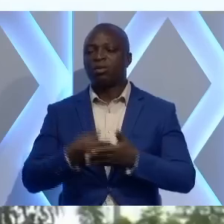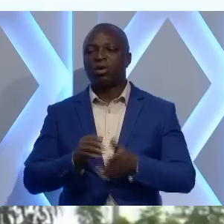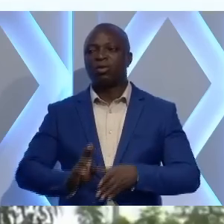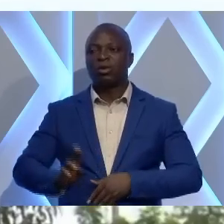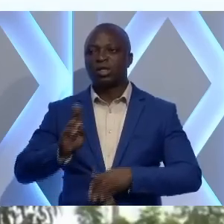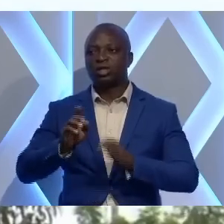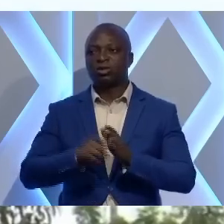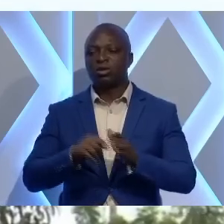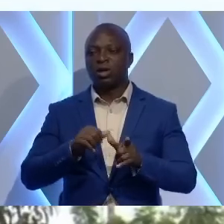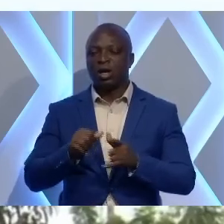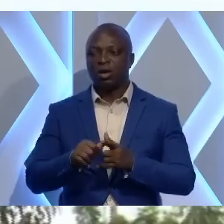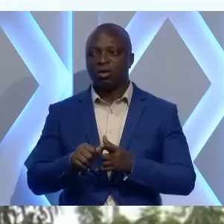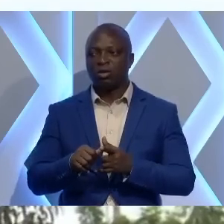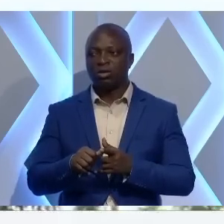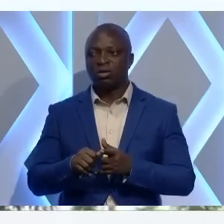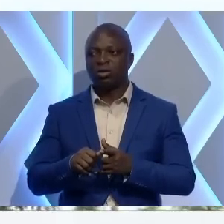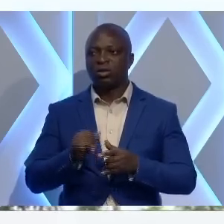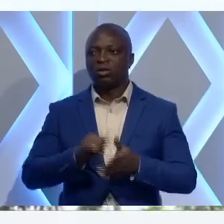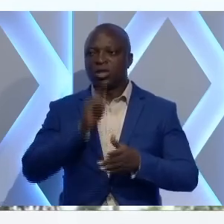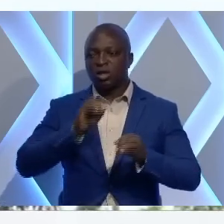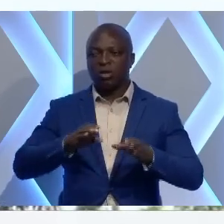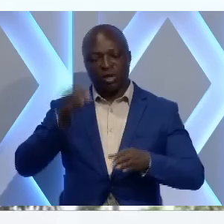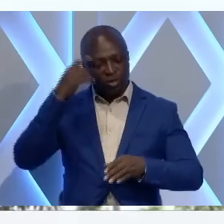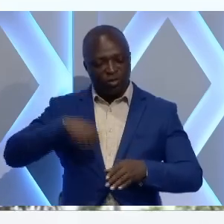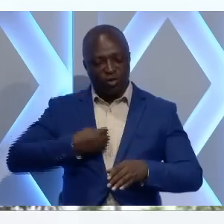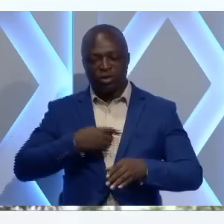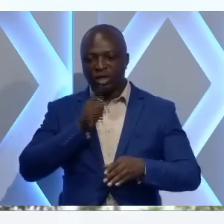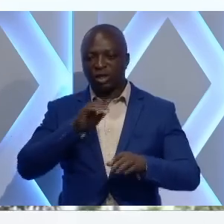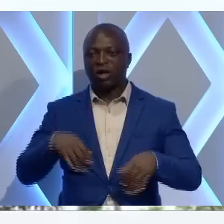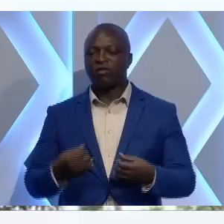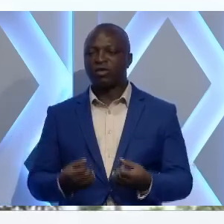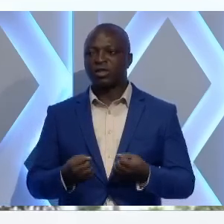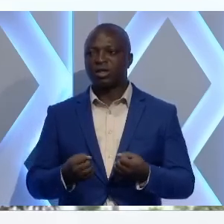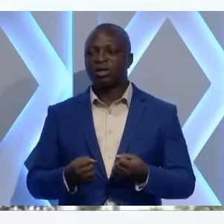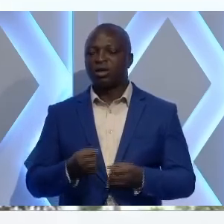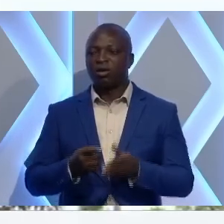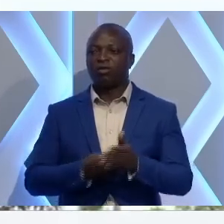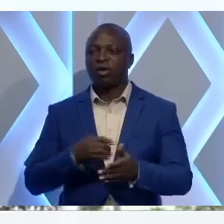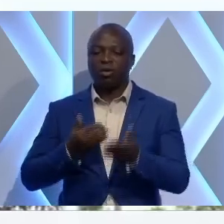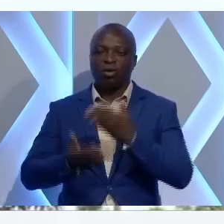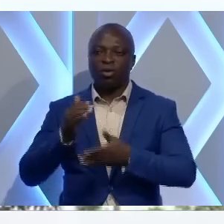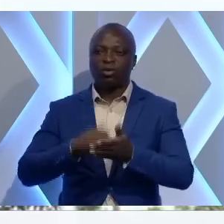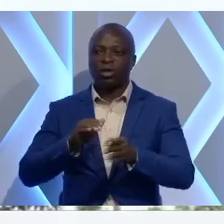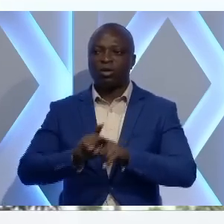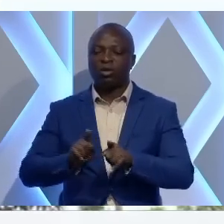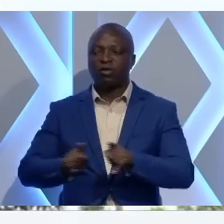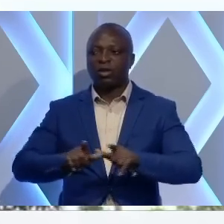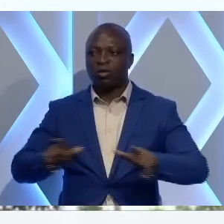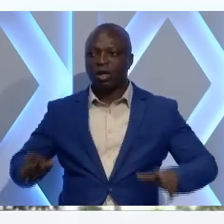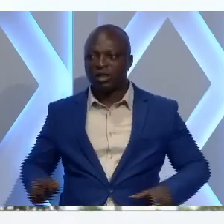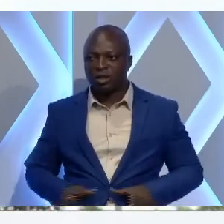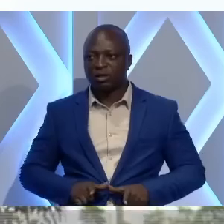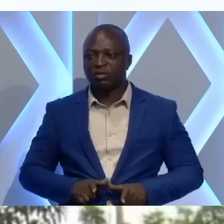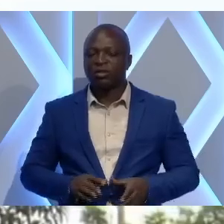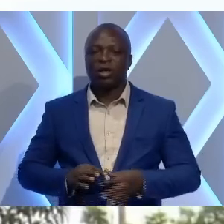utilisation. Alors, c'est l'occasion pour nous d'être renforcés, une fois au retour dans nos différentes localités,